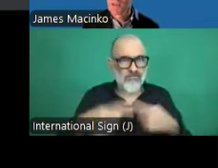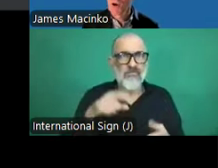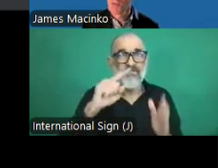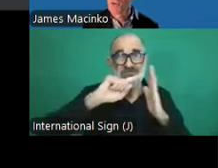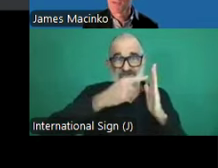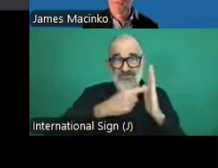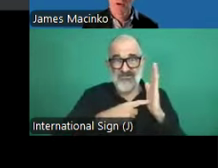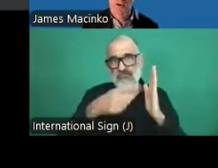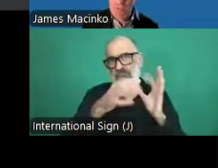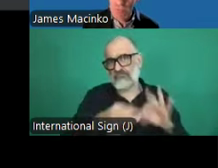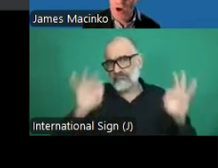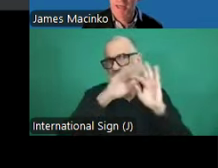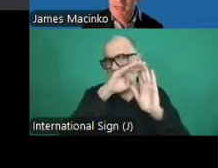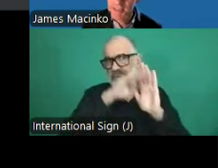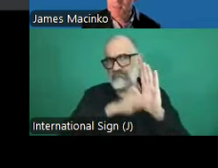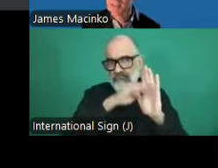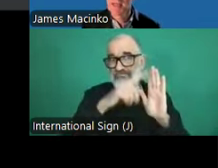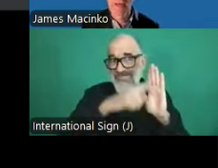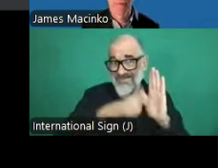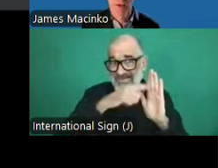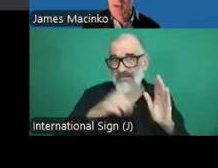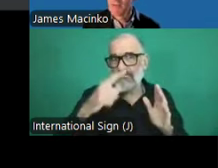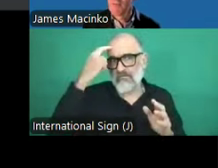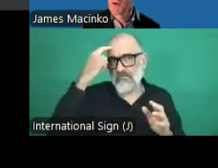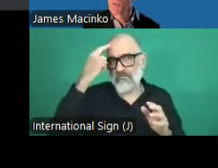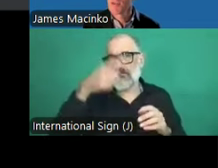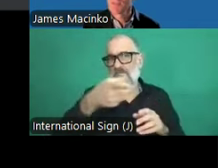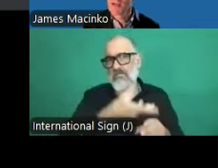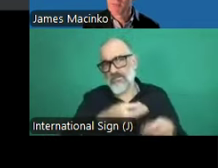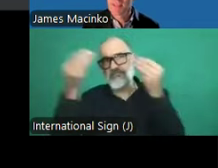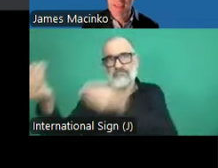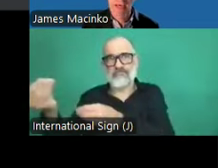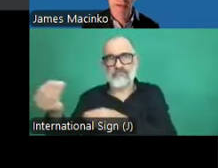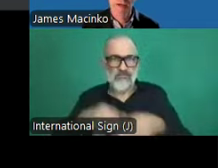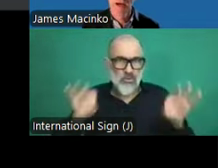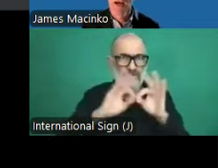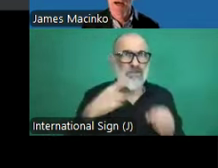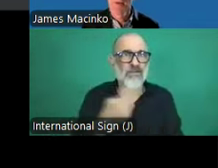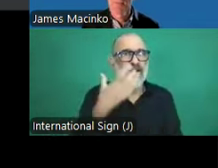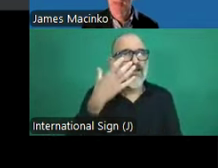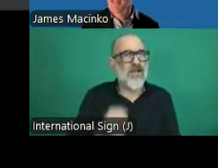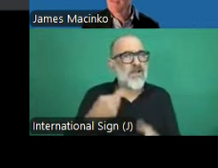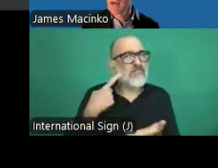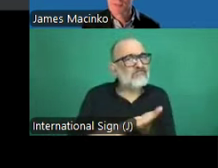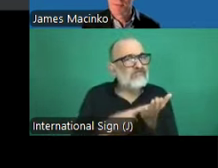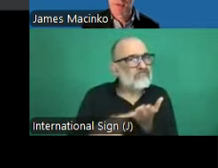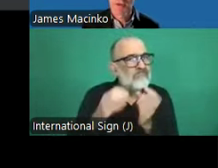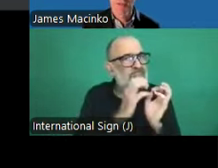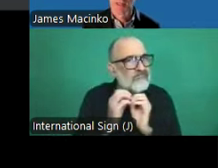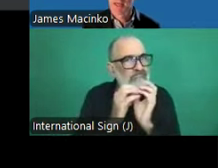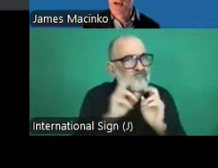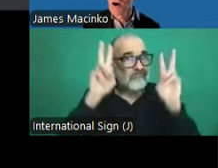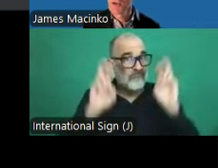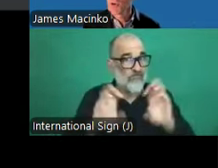nous devons discuter que la santé universelle couverte, c'est quelque chose de très bien